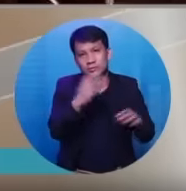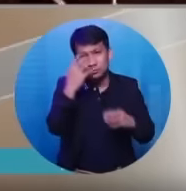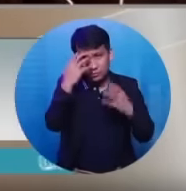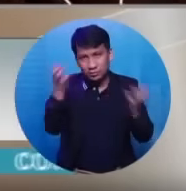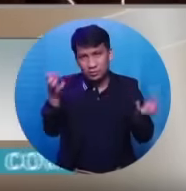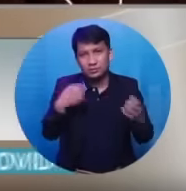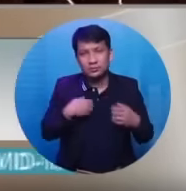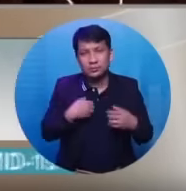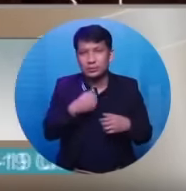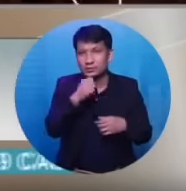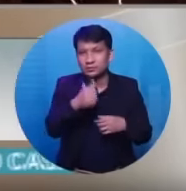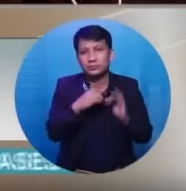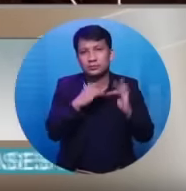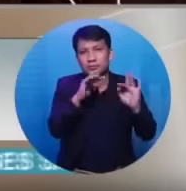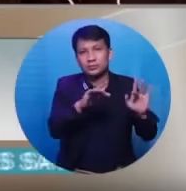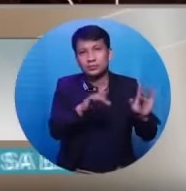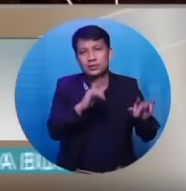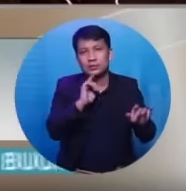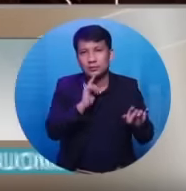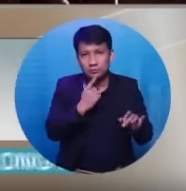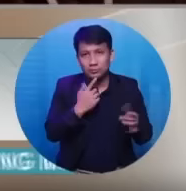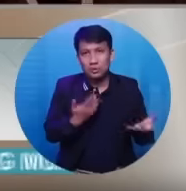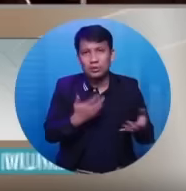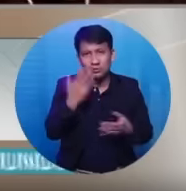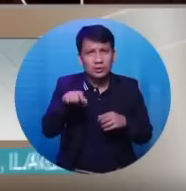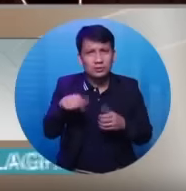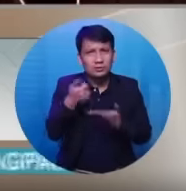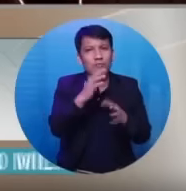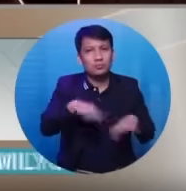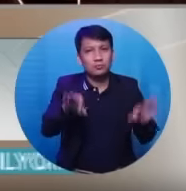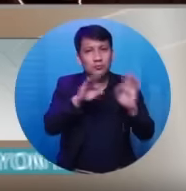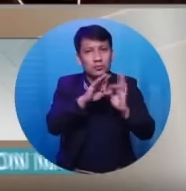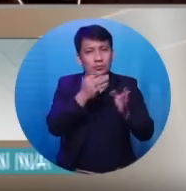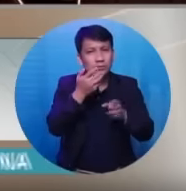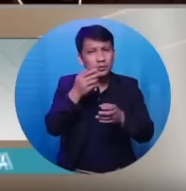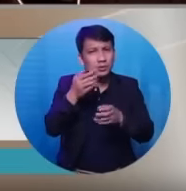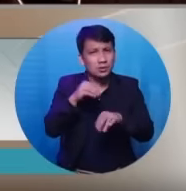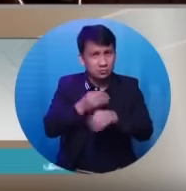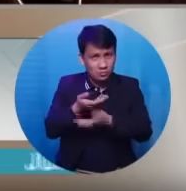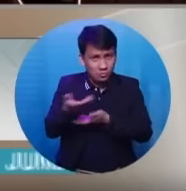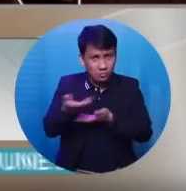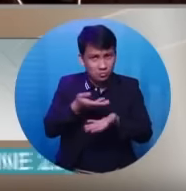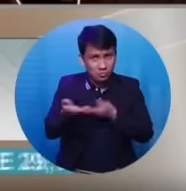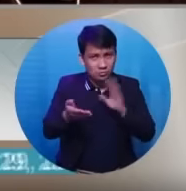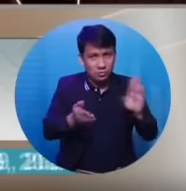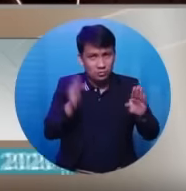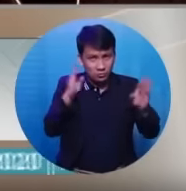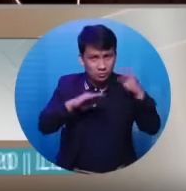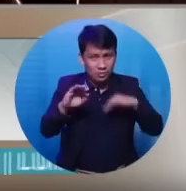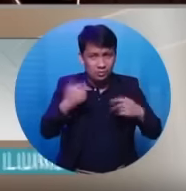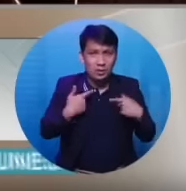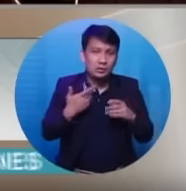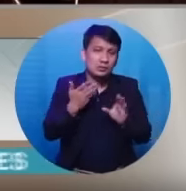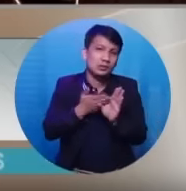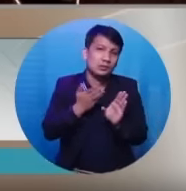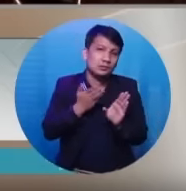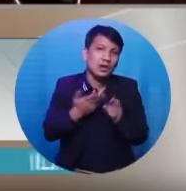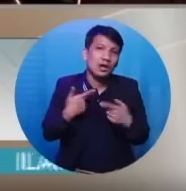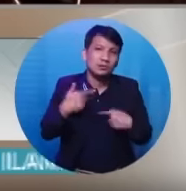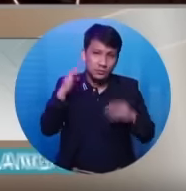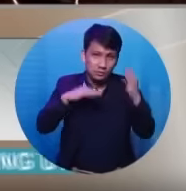ako. Pero ngayon, sir, naawa na ako sa iyo. I'm serious, sir, ha? You really need help. Kailangan mo mapakonsulta yung iyong problema. Meron ka pong, sir,